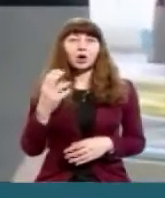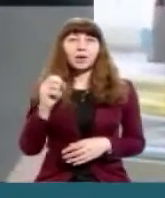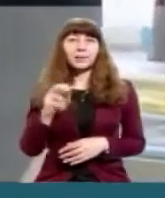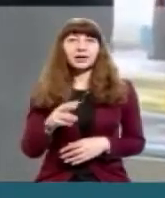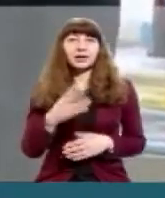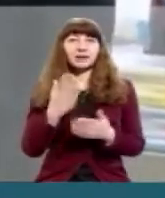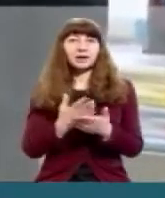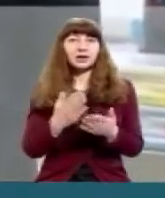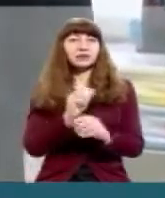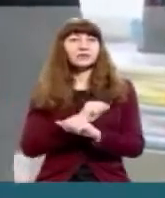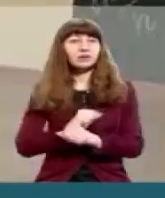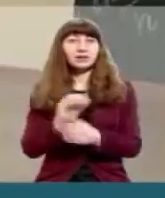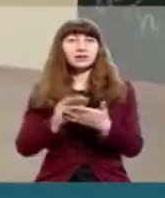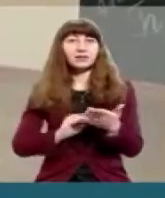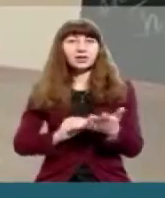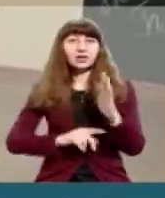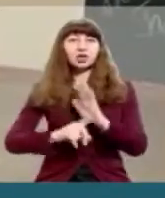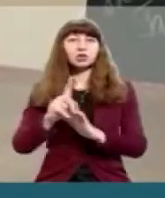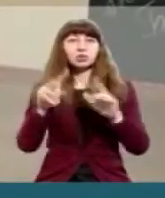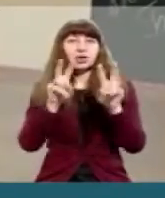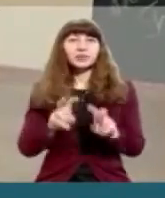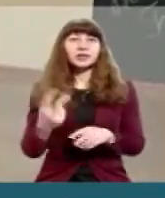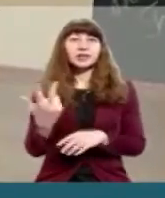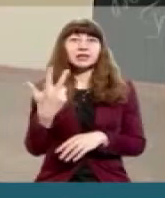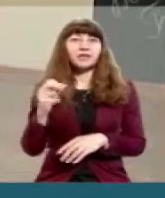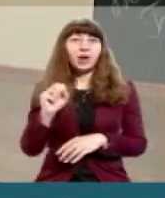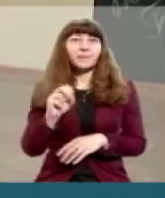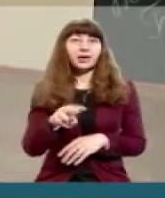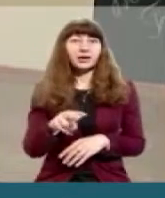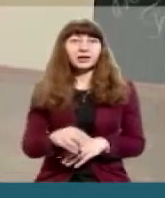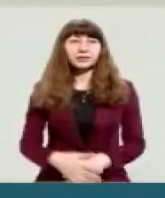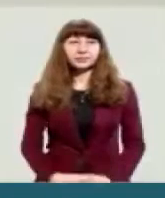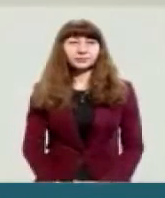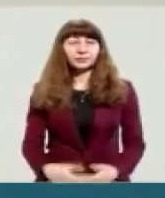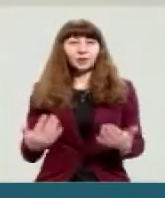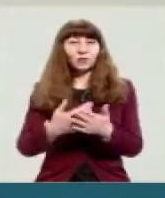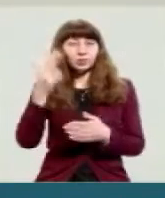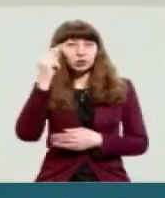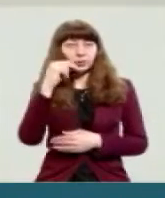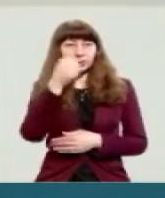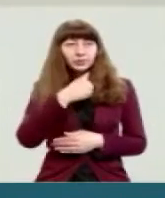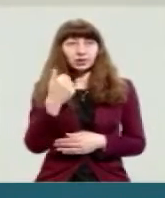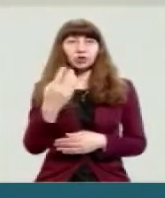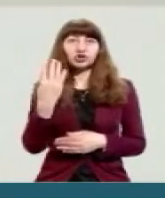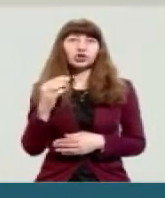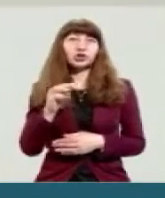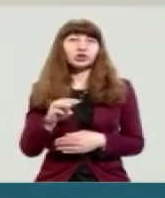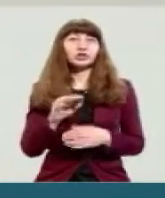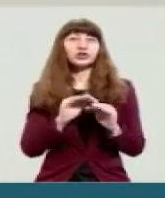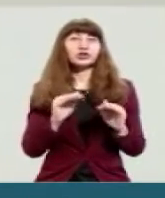дейін қабылданады. Сондай-ақ 1-2 сәуір демалыс күндері, демек өтініштер 3 сәуірден бастап қаралады делінген